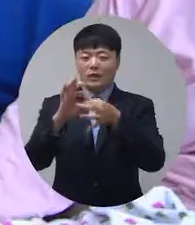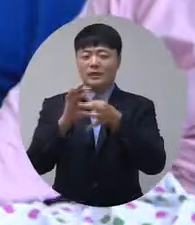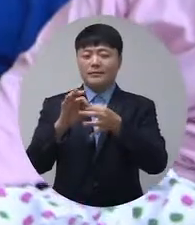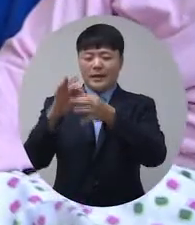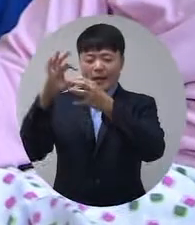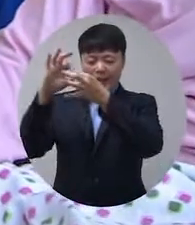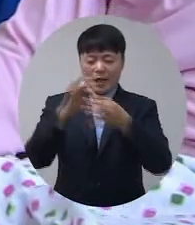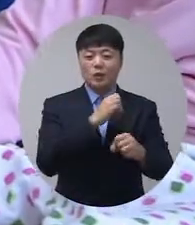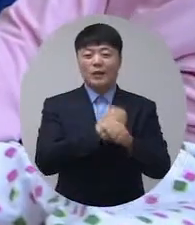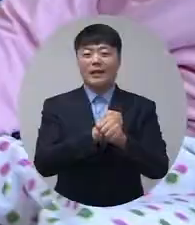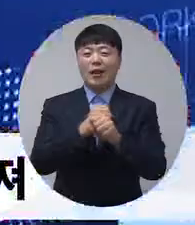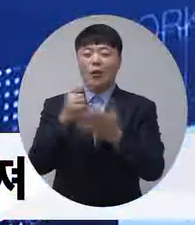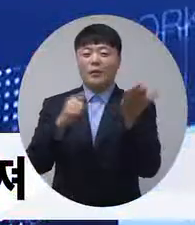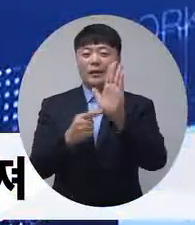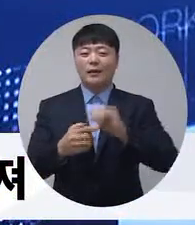강조했습니다